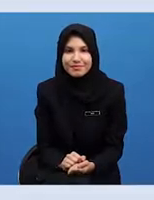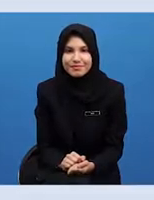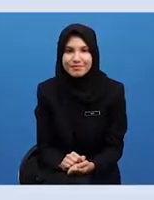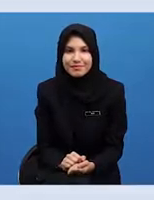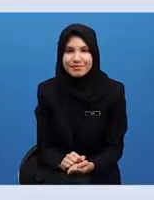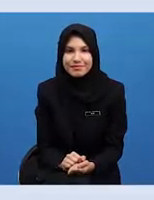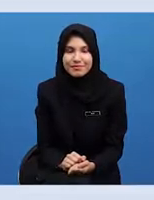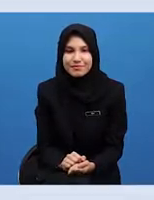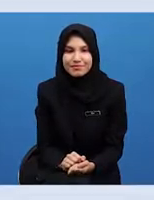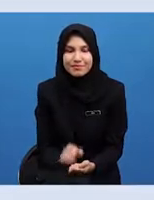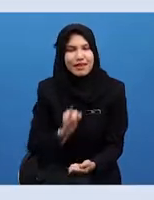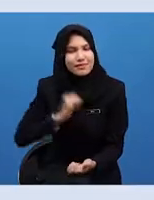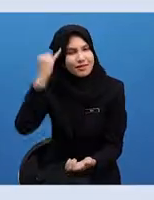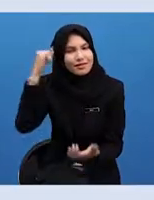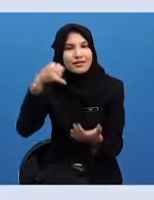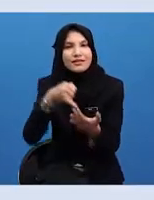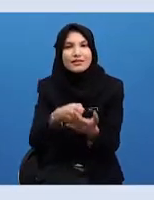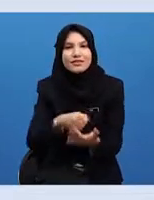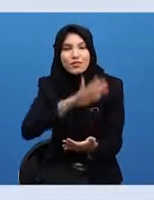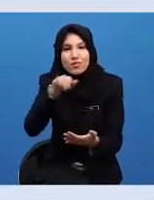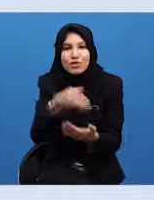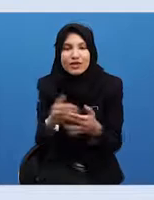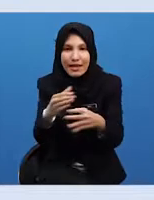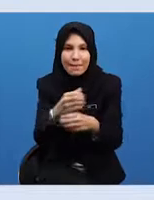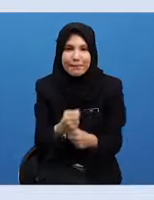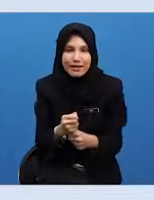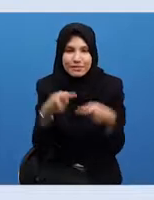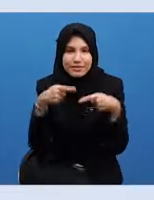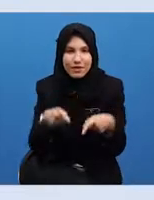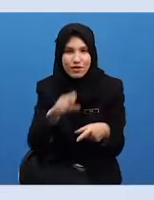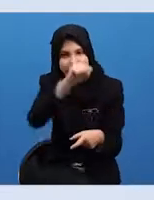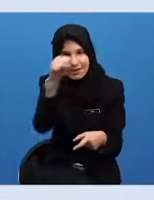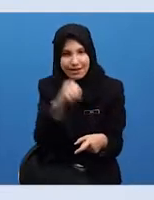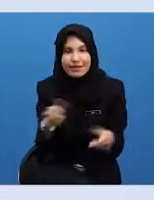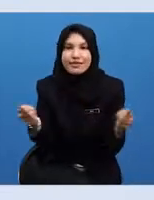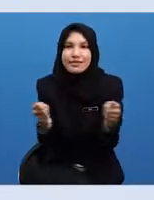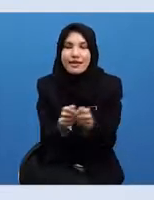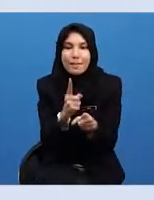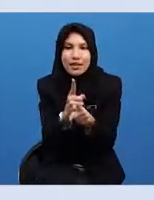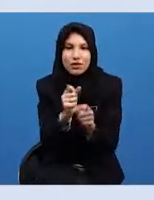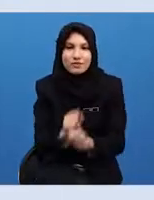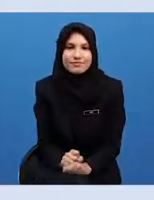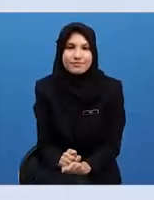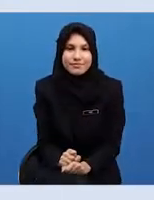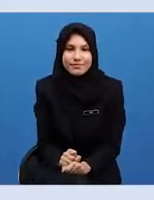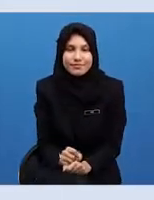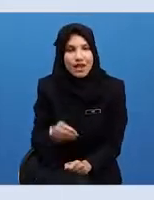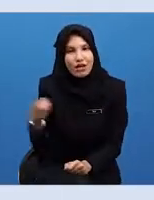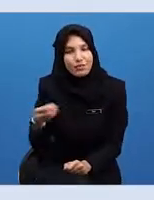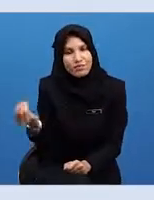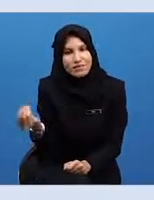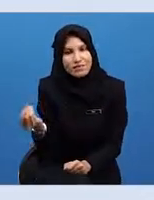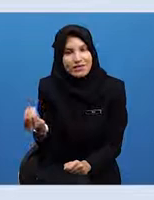tadi. Saya yakin anda semua dapat menjawab soalan ini dengan betul.